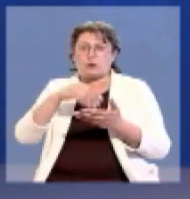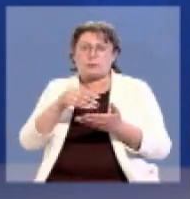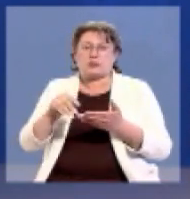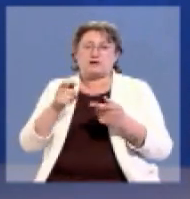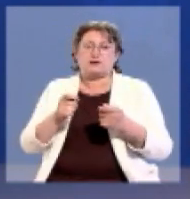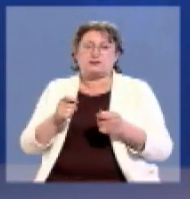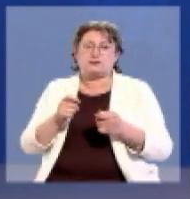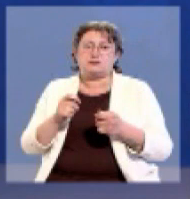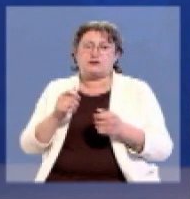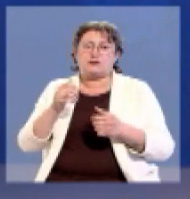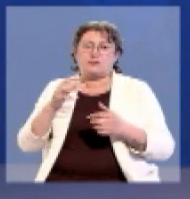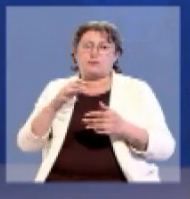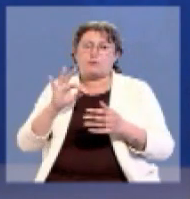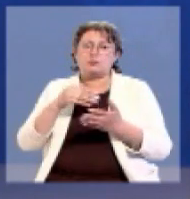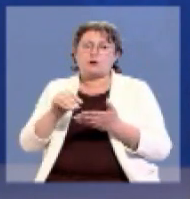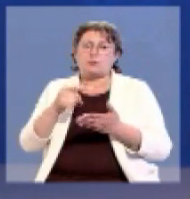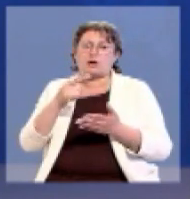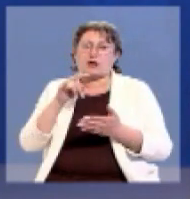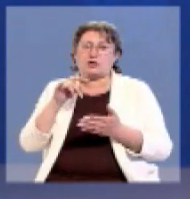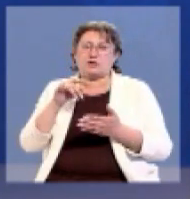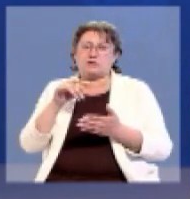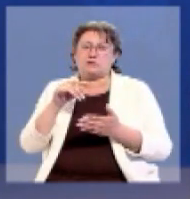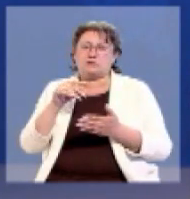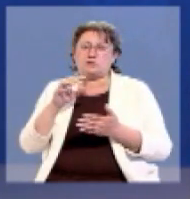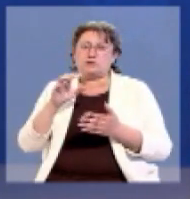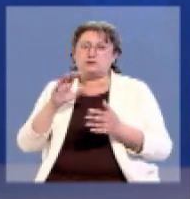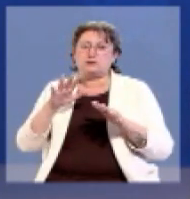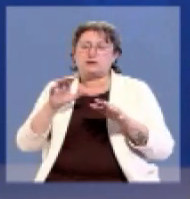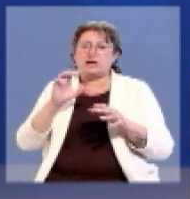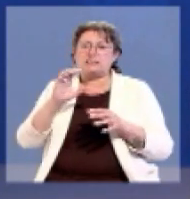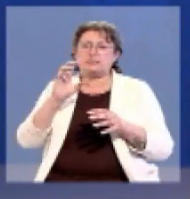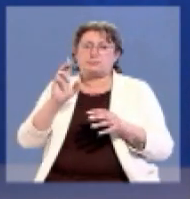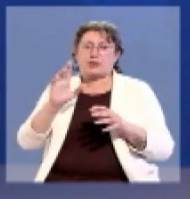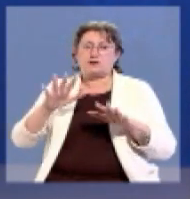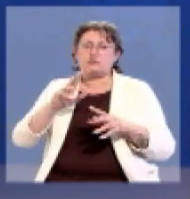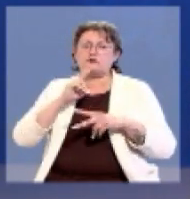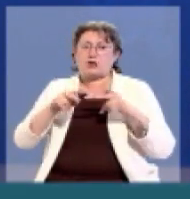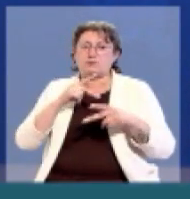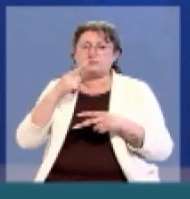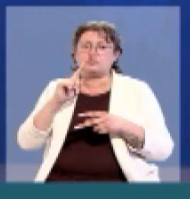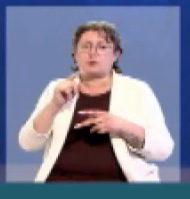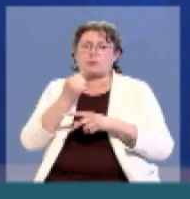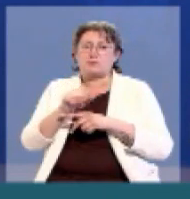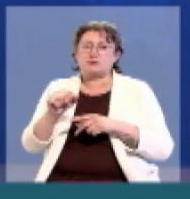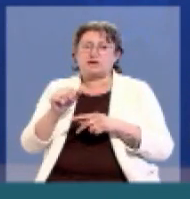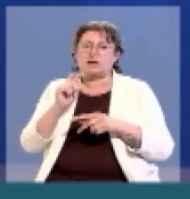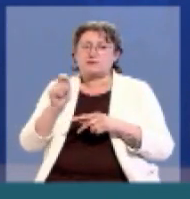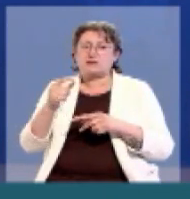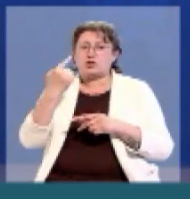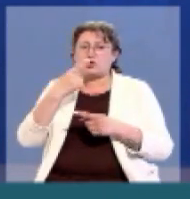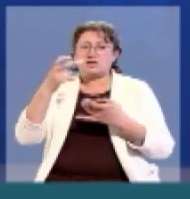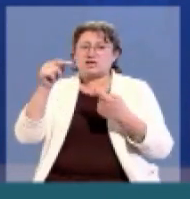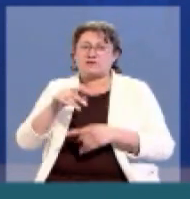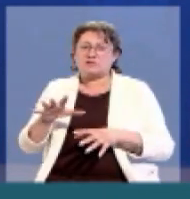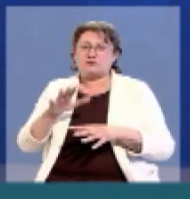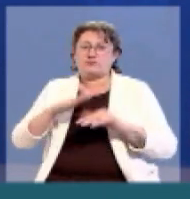департаментом госдоходов области по закупу охранных услуг. Субъектом СБ в жалобе указывает, что победителем признано лицо, не